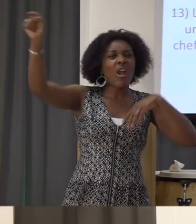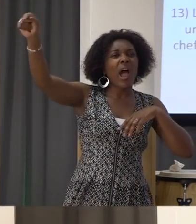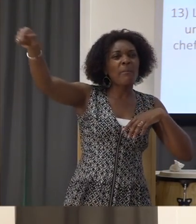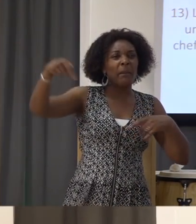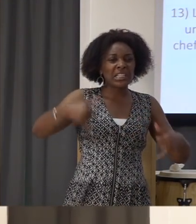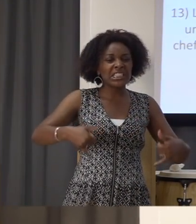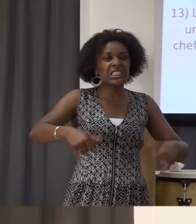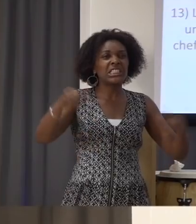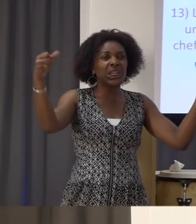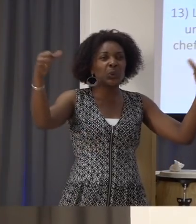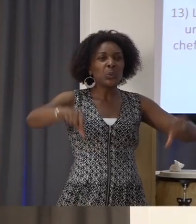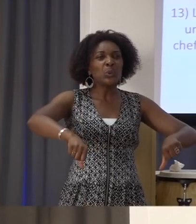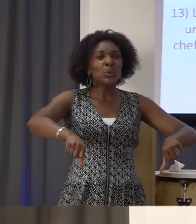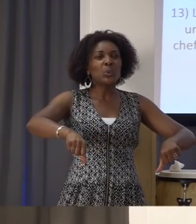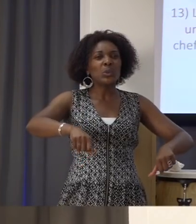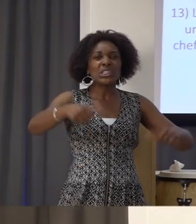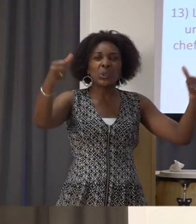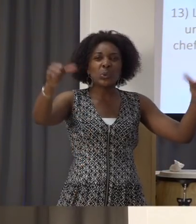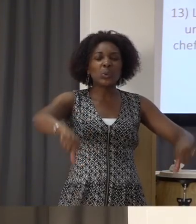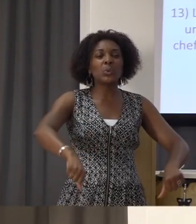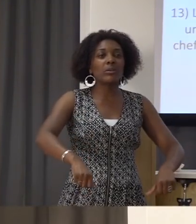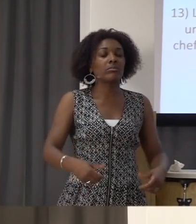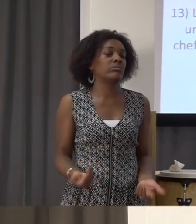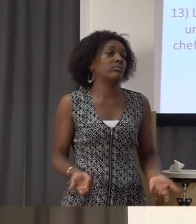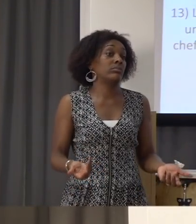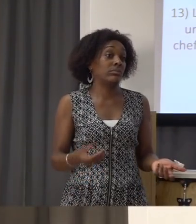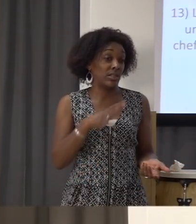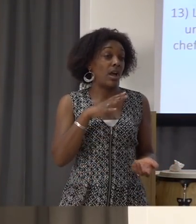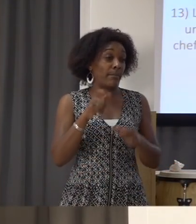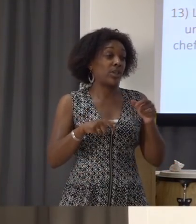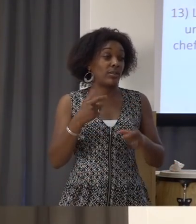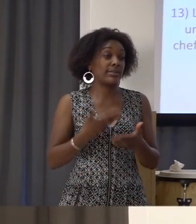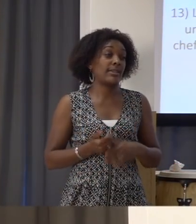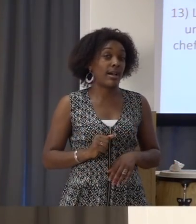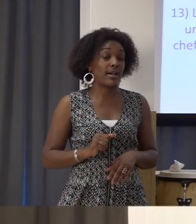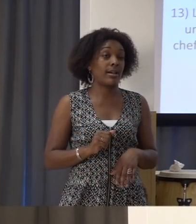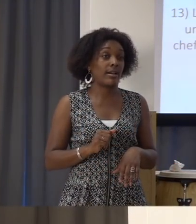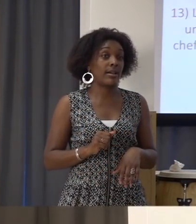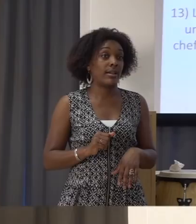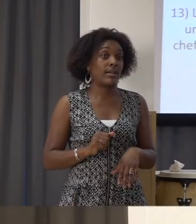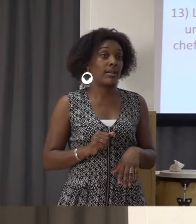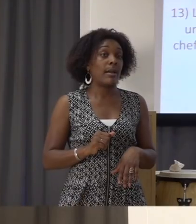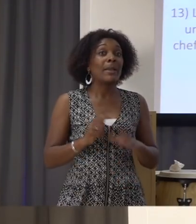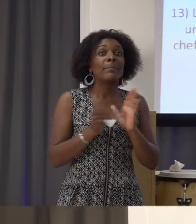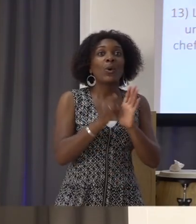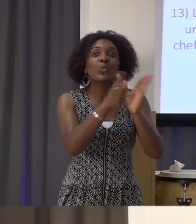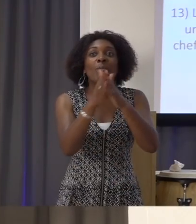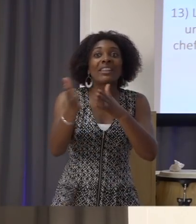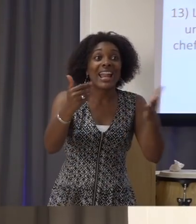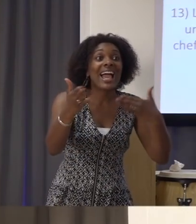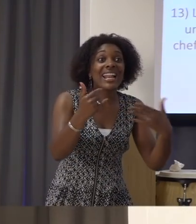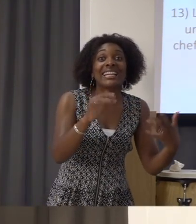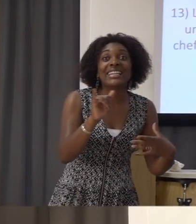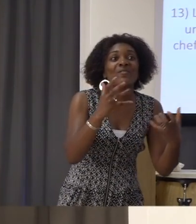quand l'heure a sonné, quand le temps est arrivé de faire quelque chose à l'église, c'est